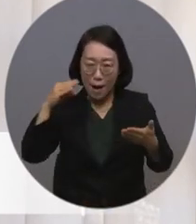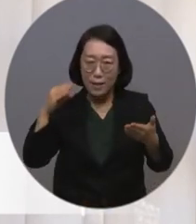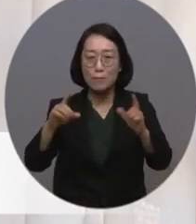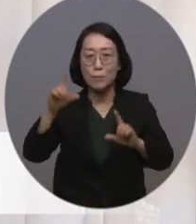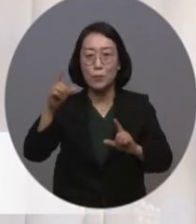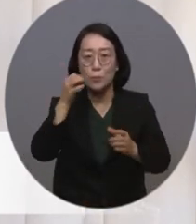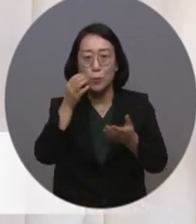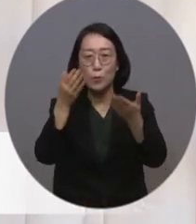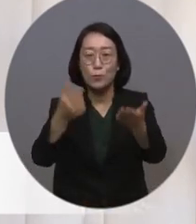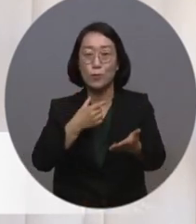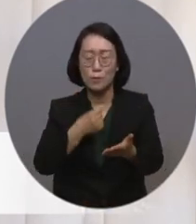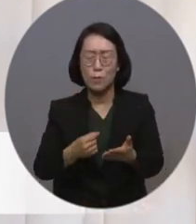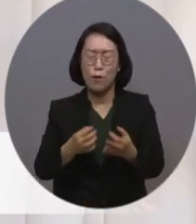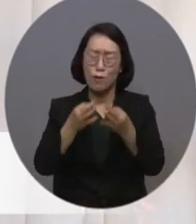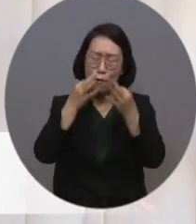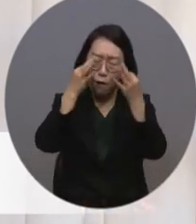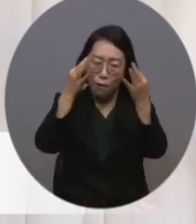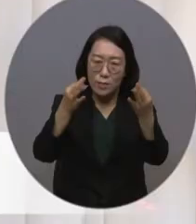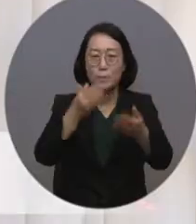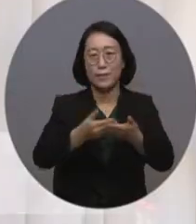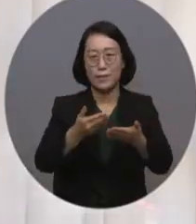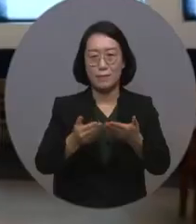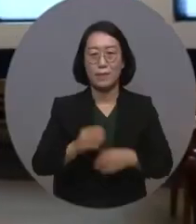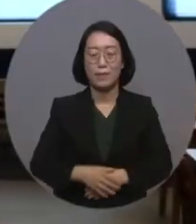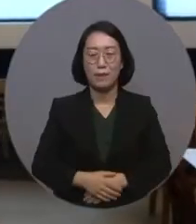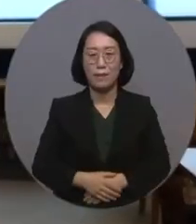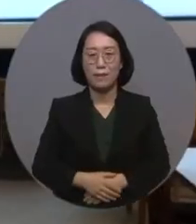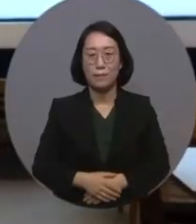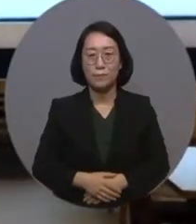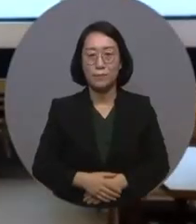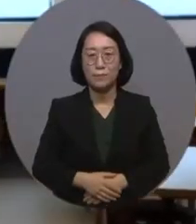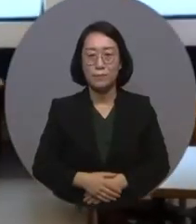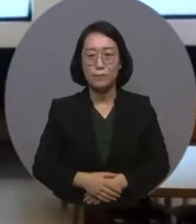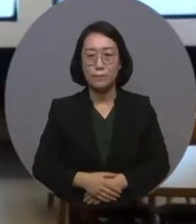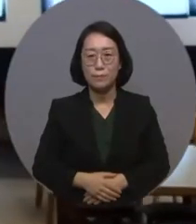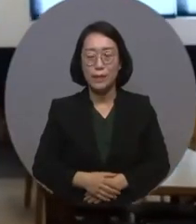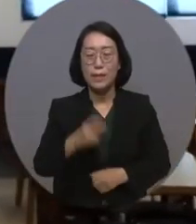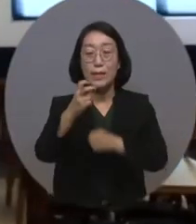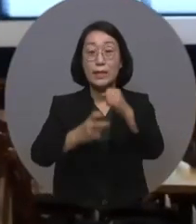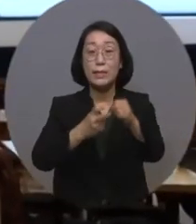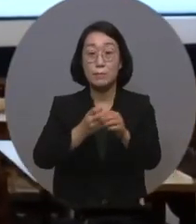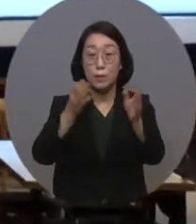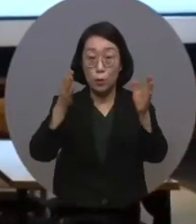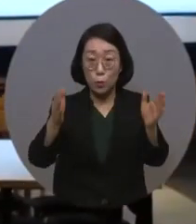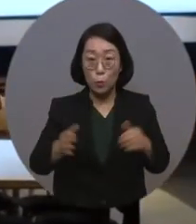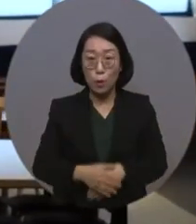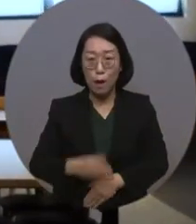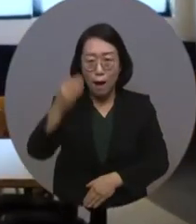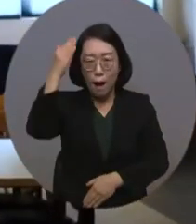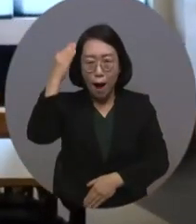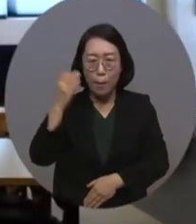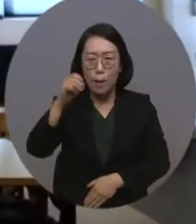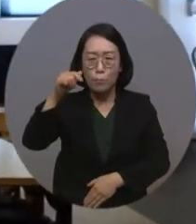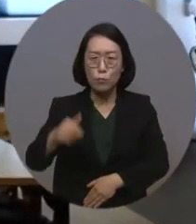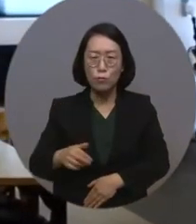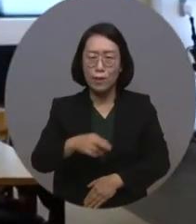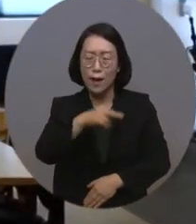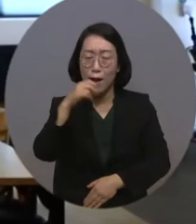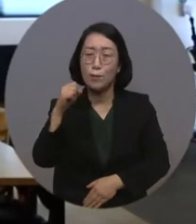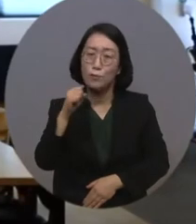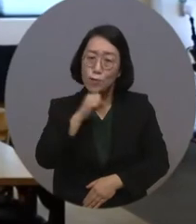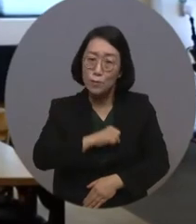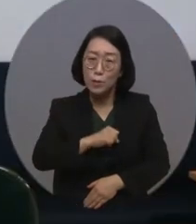싶어서 혼을 담아 열심히 그리고 있습니다. 지난 20년 동안 묵향에 이끌려 한국화의